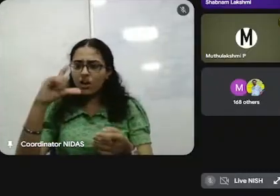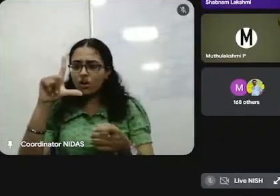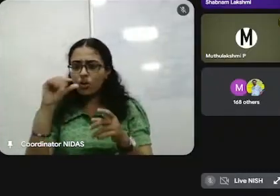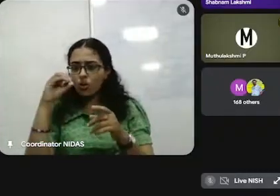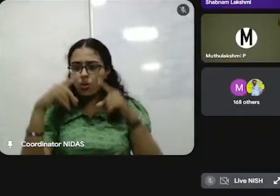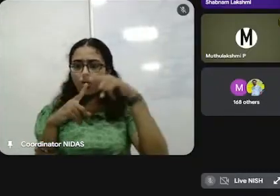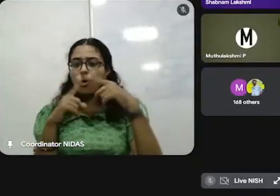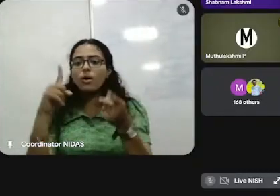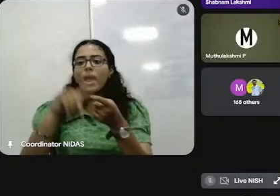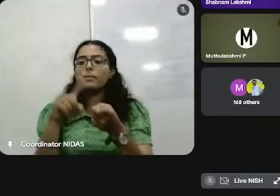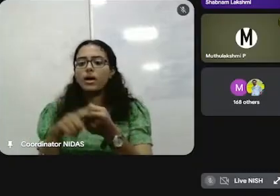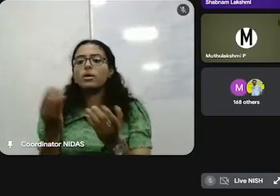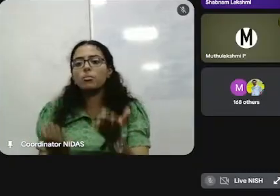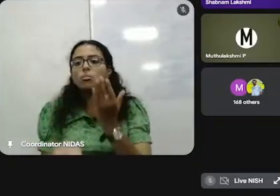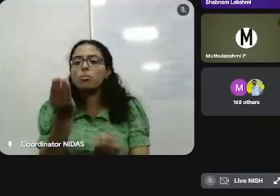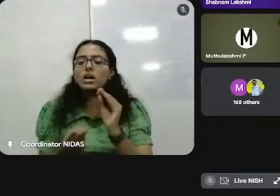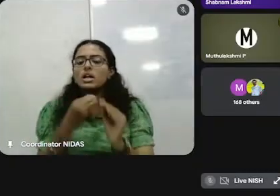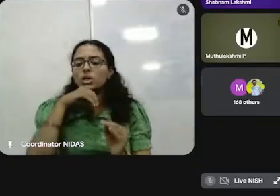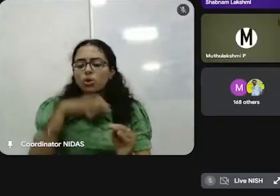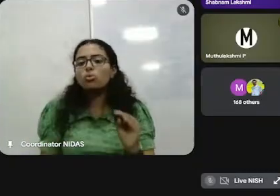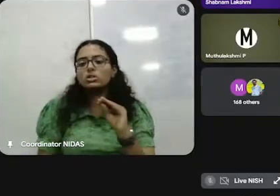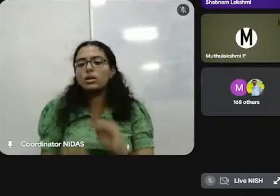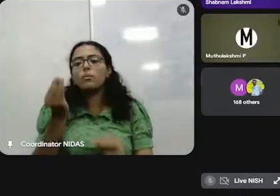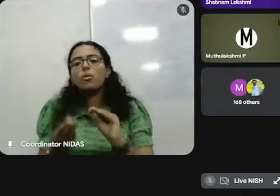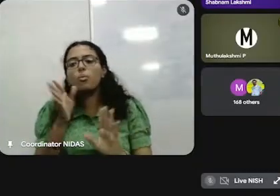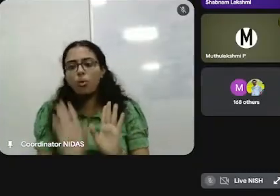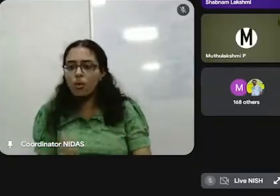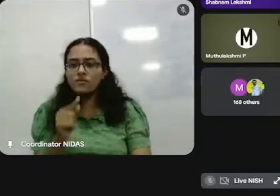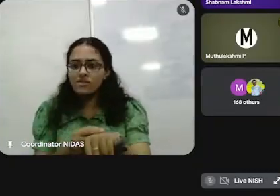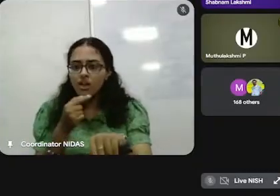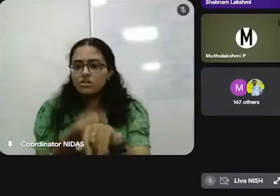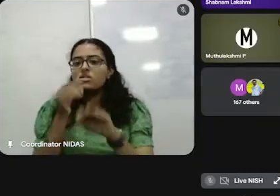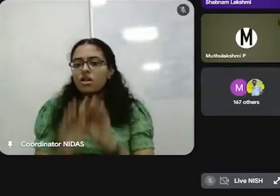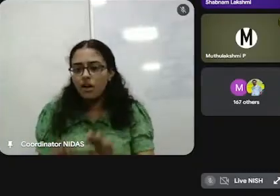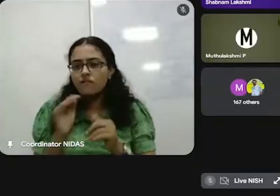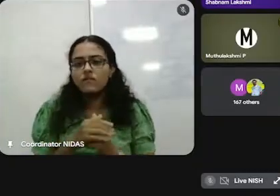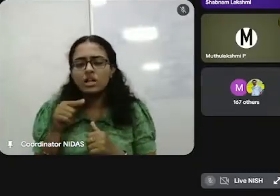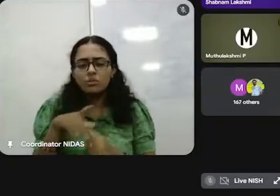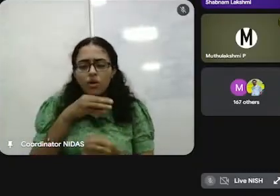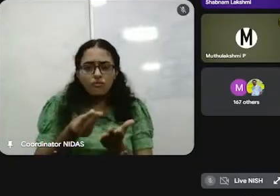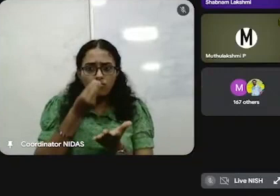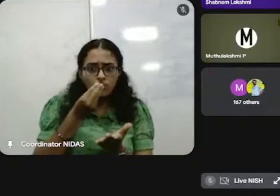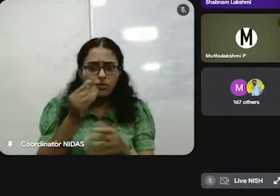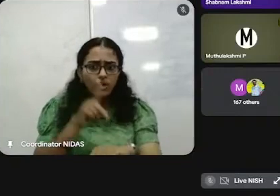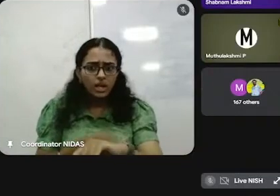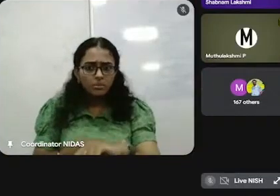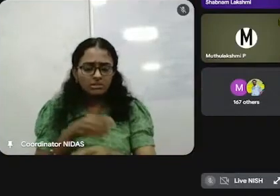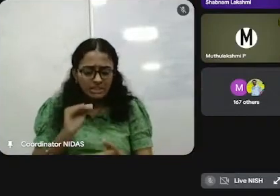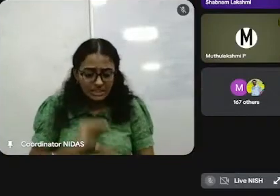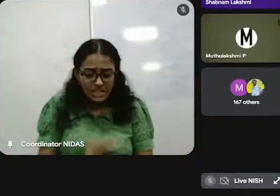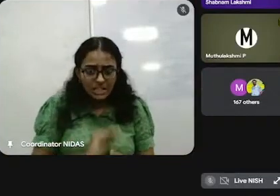അതിനുള്ള പോസിബിലിറ്റി നമ്മൾ കൂട്ടുകയാണ് ചെയ്യുന്നത്. അപ്പൊ നമ്മൾ വളരെ ശ്രദ്ധിക്കേണ്ട ഒരു കാര്യം, ഫുഡിന്റെ കാര്യത്തിലൊക്കെ വളരെ ചെറിയ പ്രായത്തിൽ തന്നെ